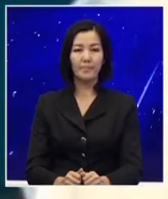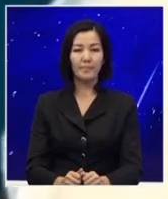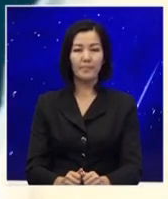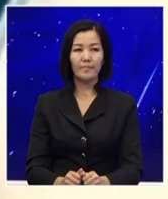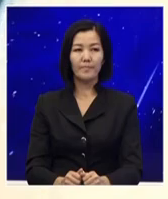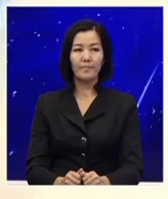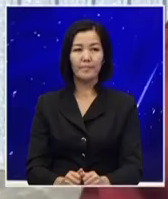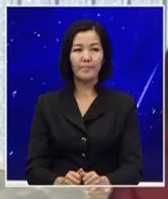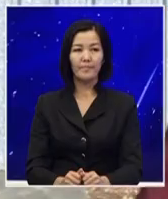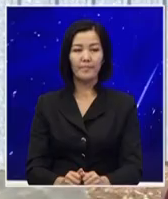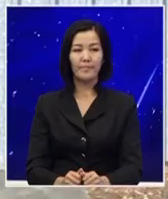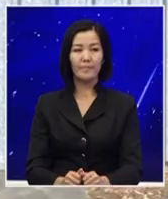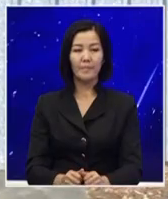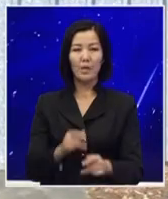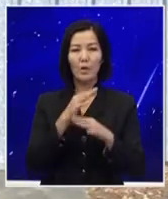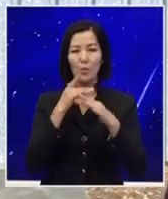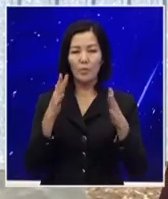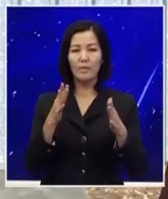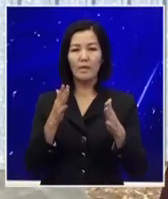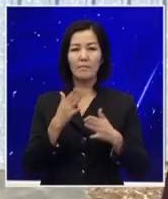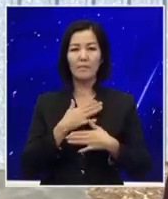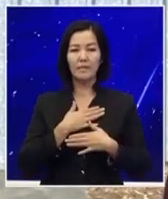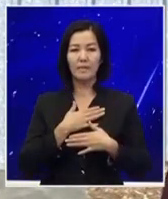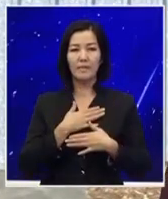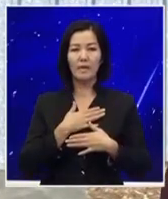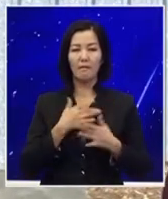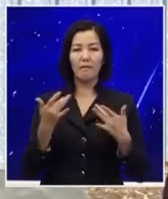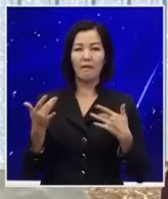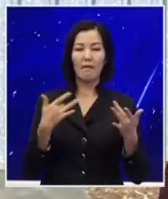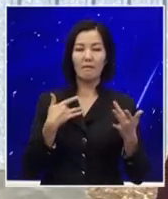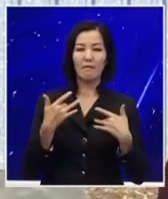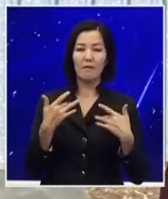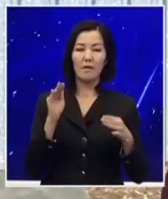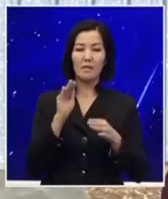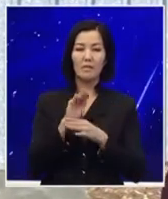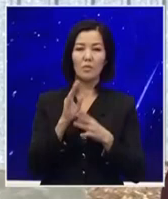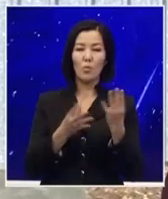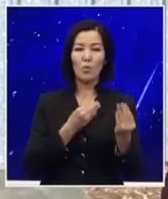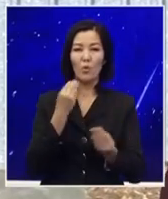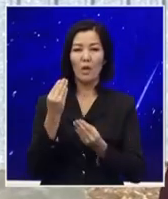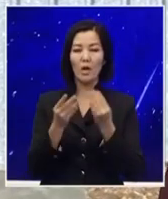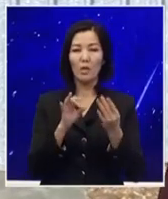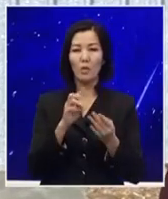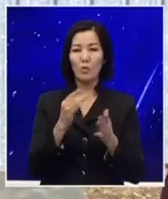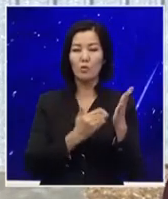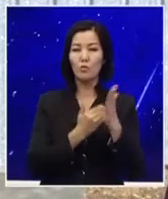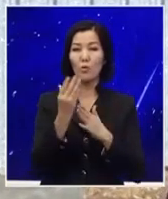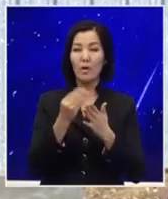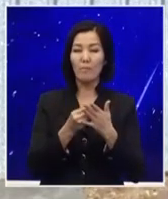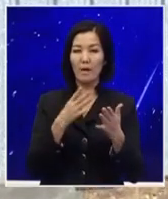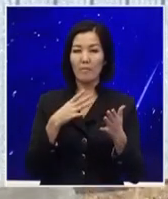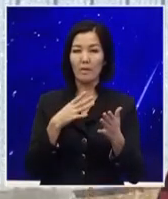айтқан жоқсың. Көптеген біздің театр сыншылары ол кісінің ойнаған рөлдеріне үлкен жоғары баға